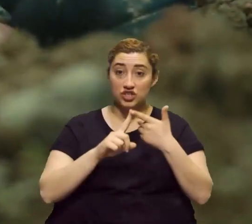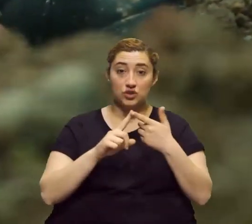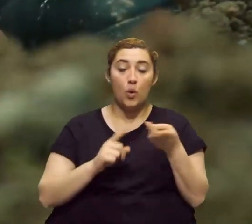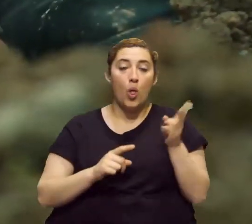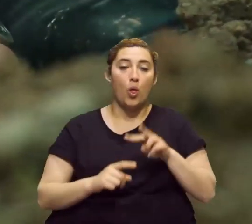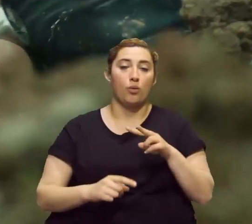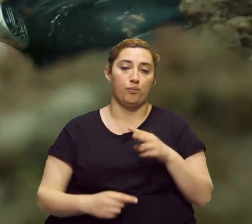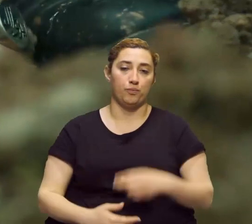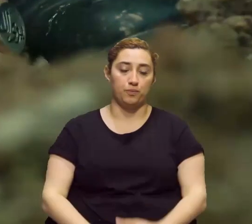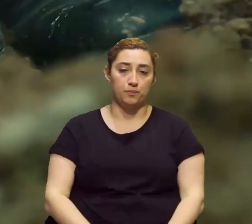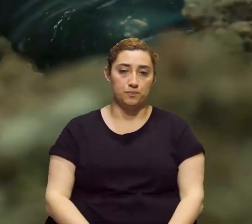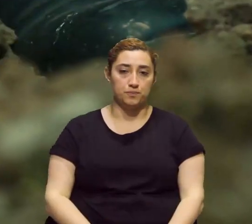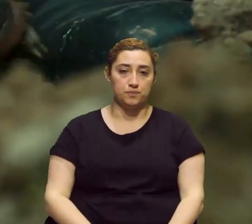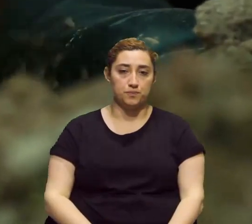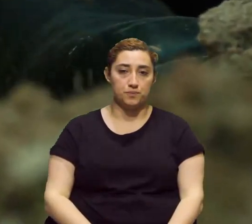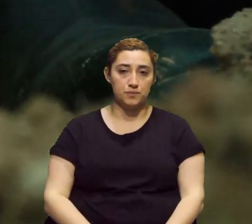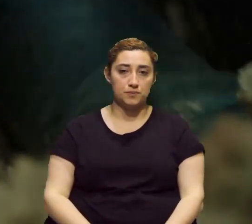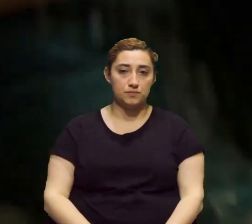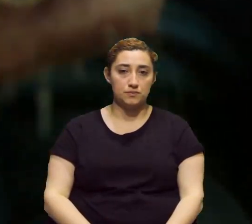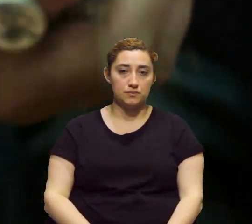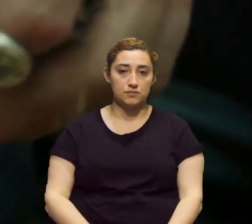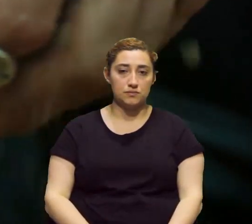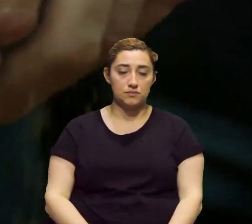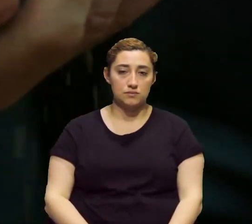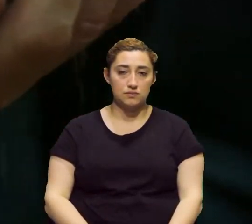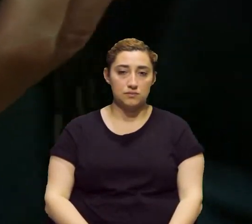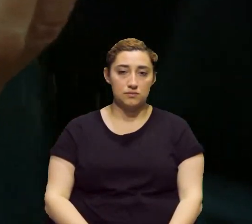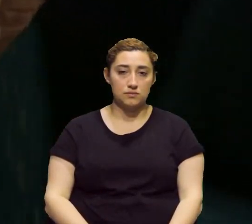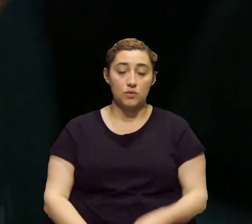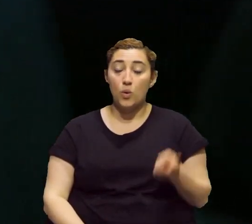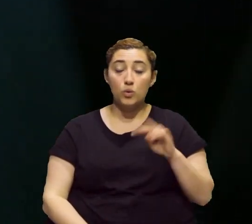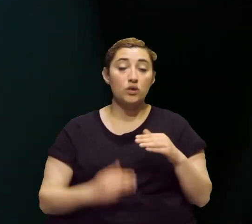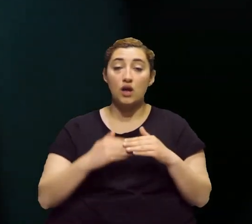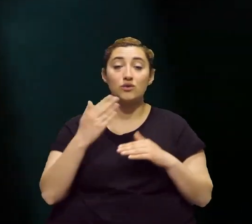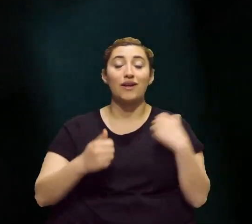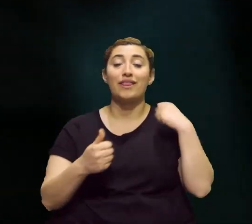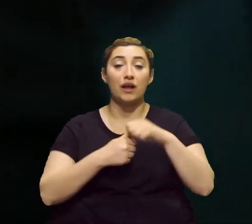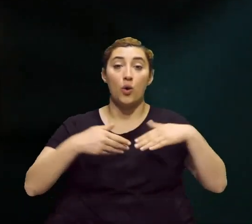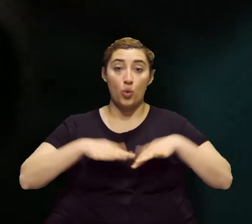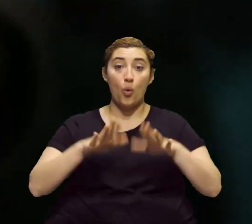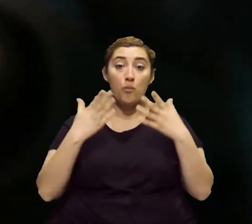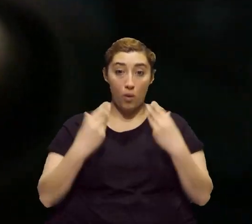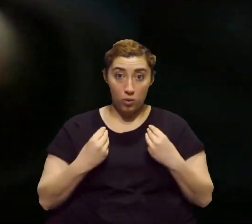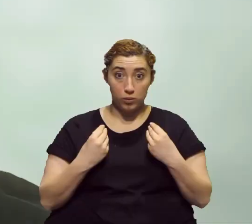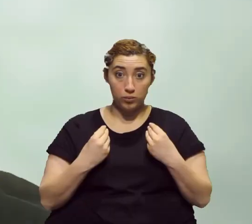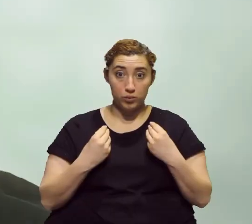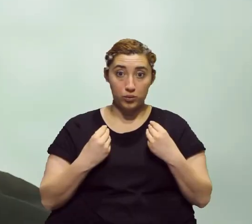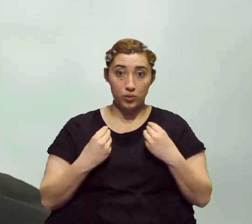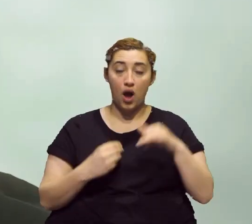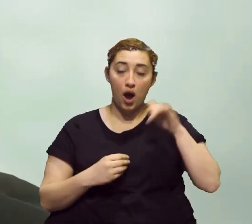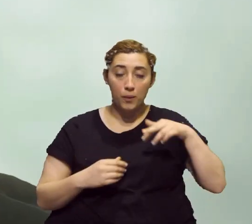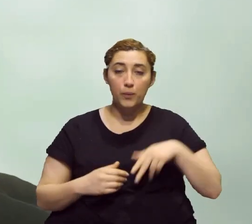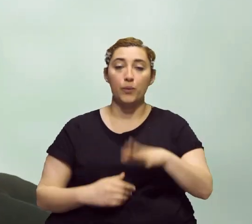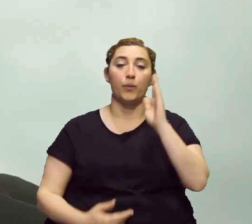İkincisi ise ölümümüz. Ali bir avuç toprak aldı. Öldükten sonra tekrar doğup Hakk'a